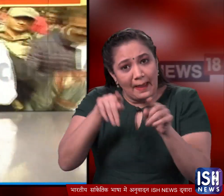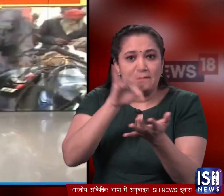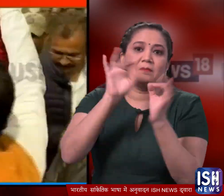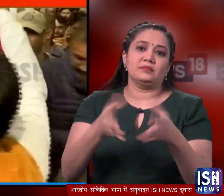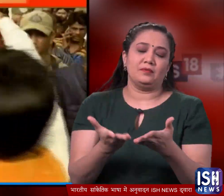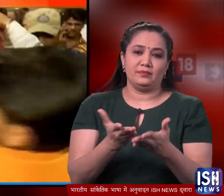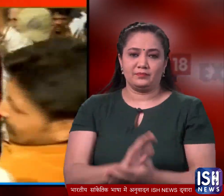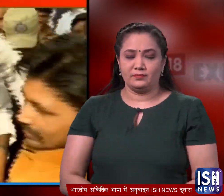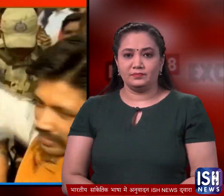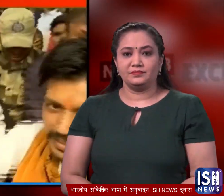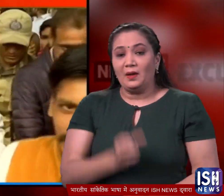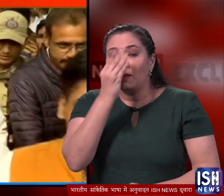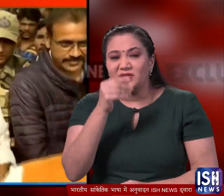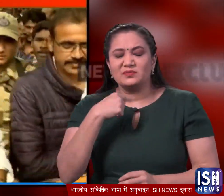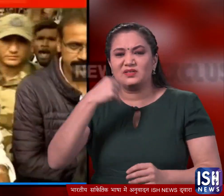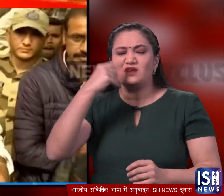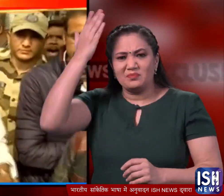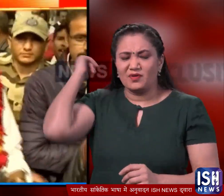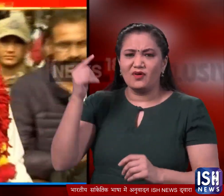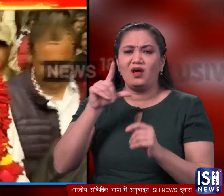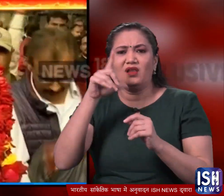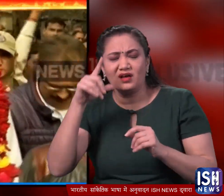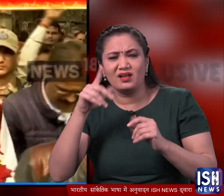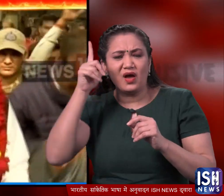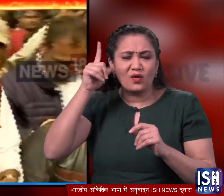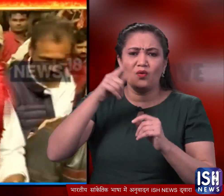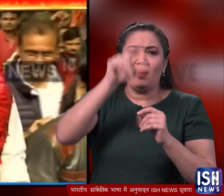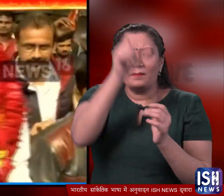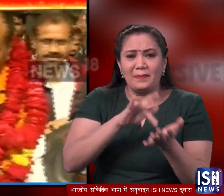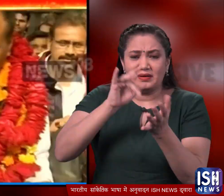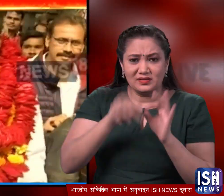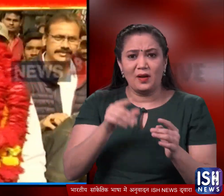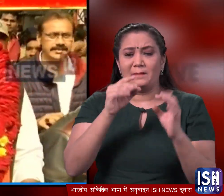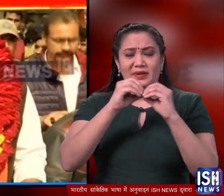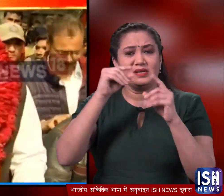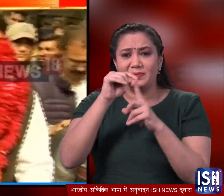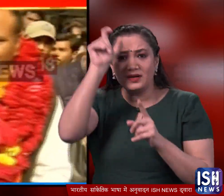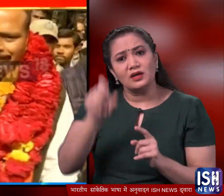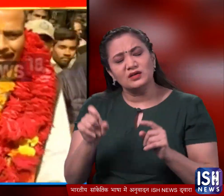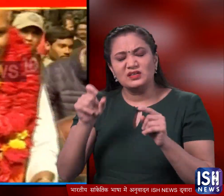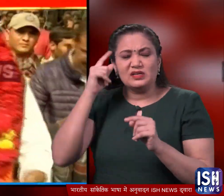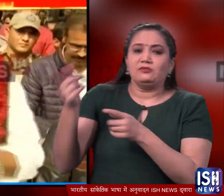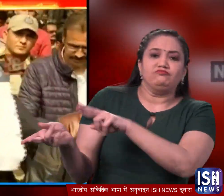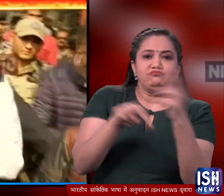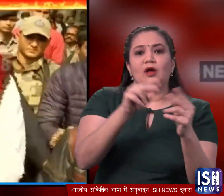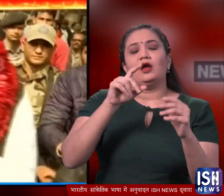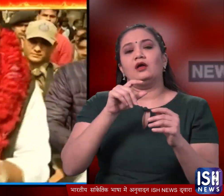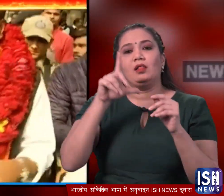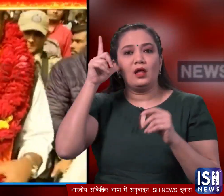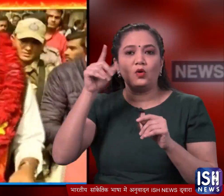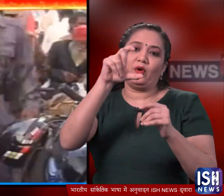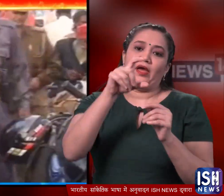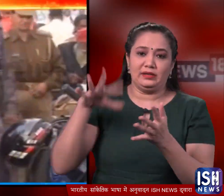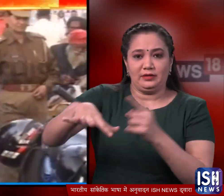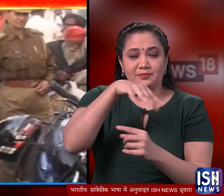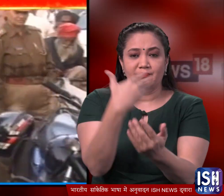थी, लेकिन बीजेपी ने पिछली बार लखनऊ मध्य से चुनाव जीतने वाले ब्रजेश पाठक को लखनऊ कैंट से मैदान में उतार